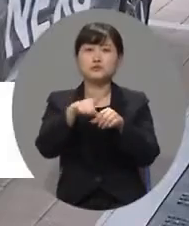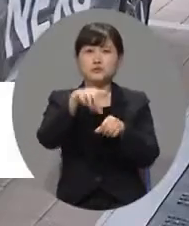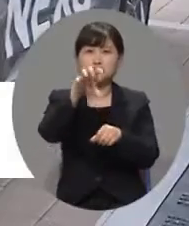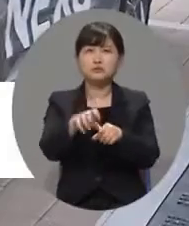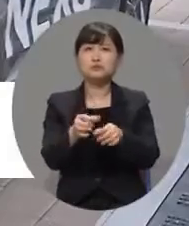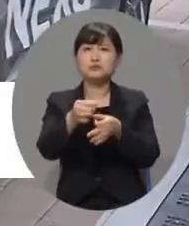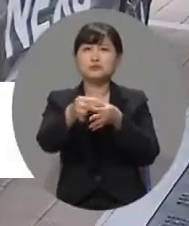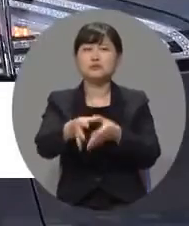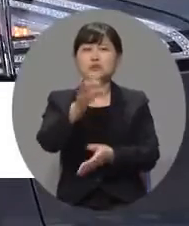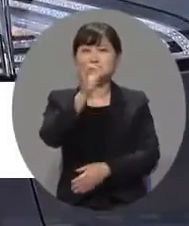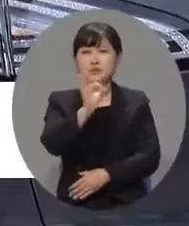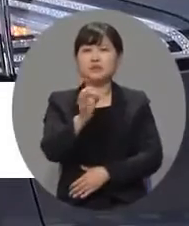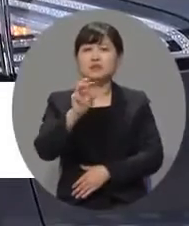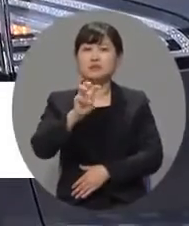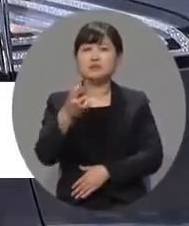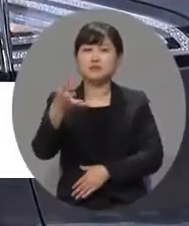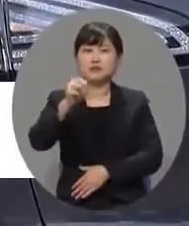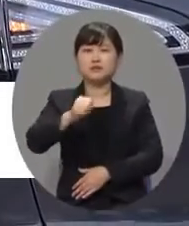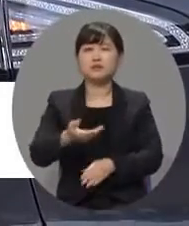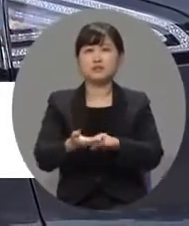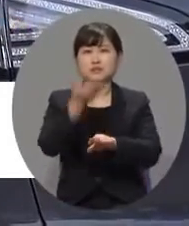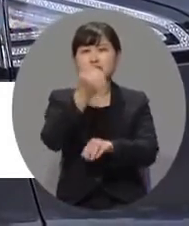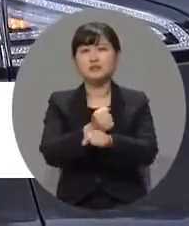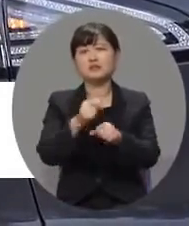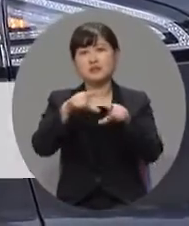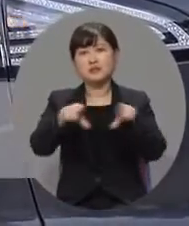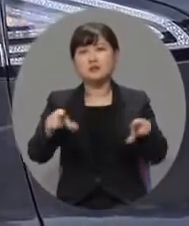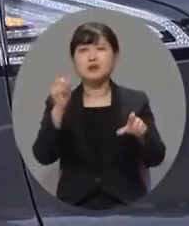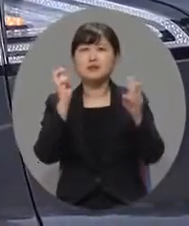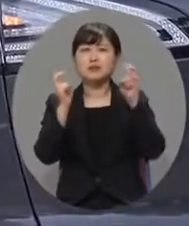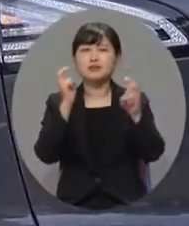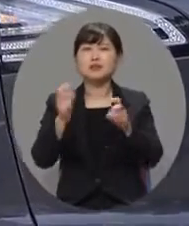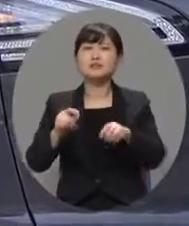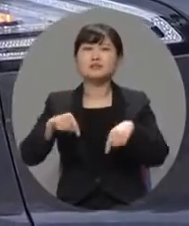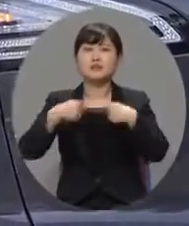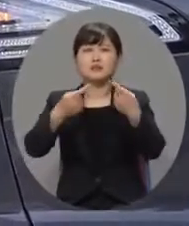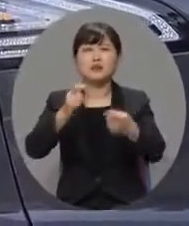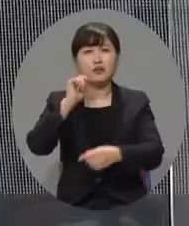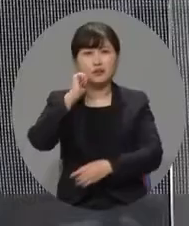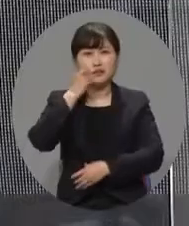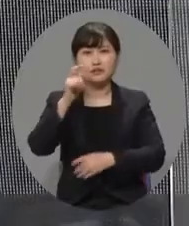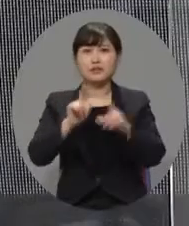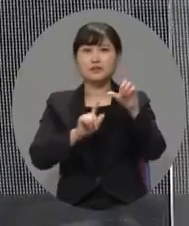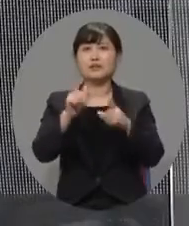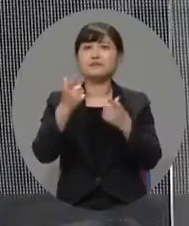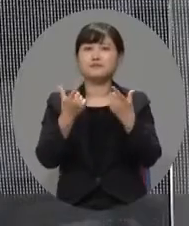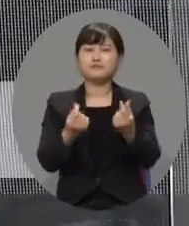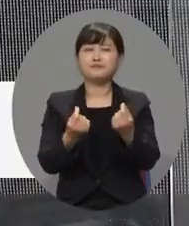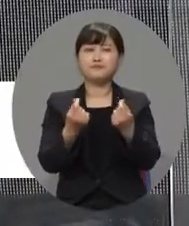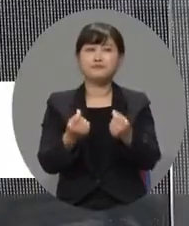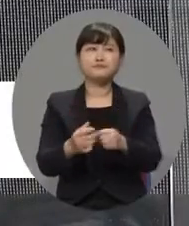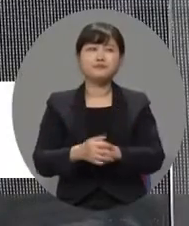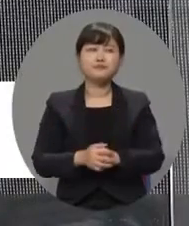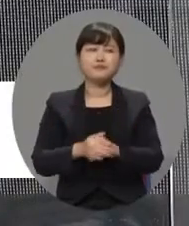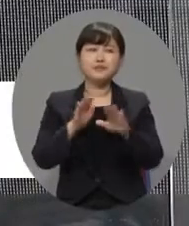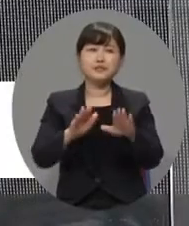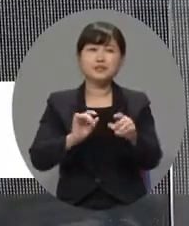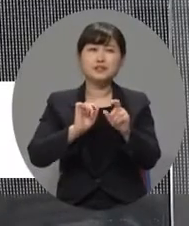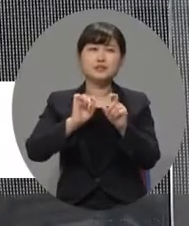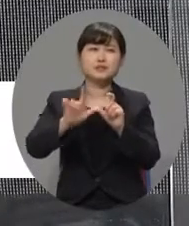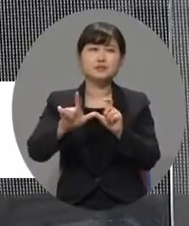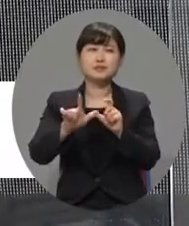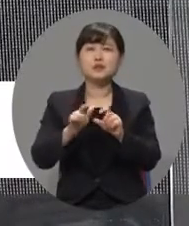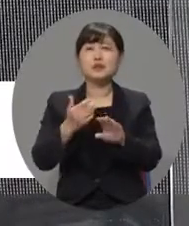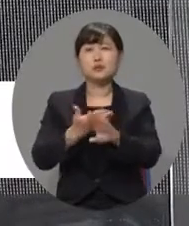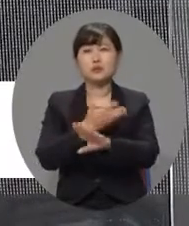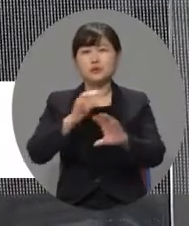투자 비용이 30억 원 이상으로 민간 업자들이 쉽게 나서지 않는 상황입니다. 지금 현재는 대부분이 그 외국산